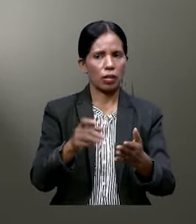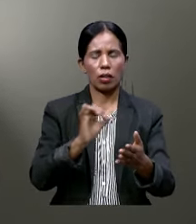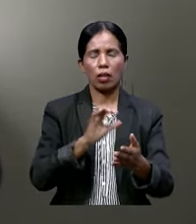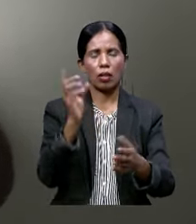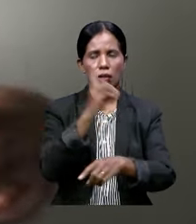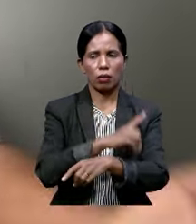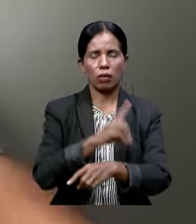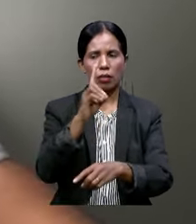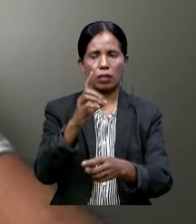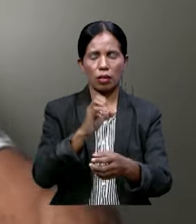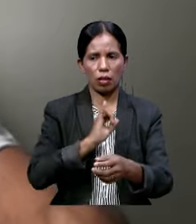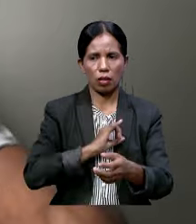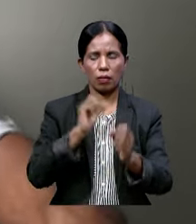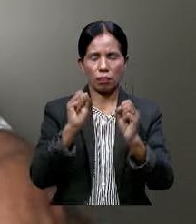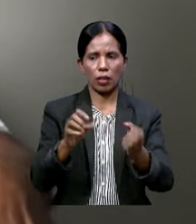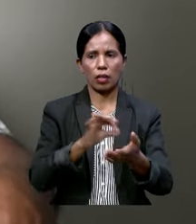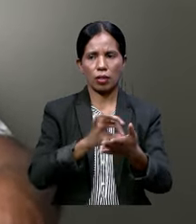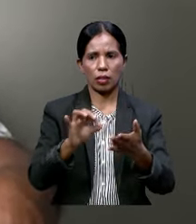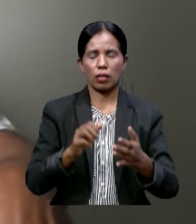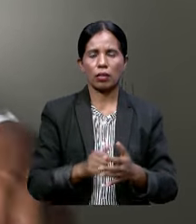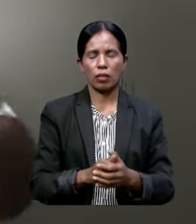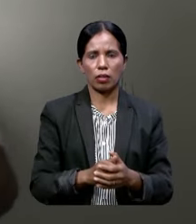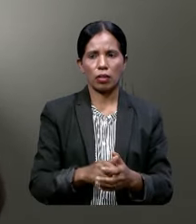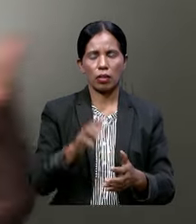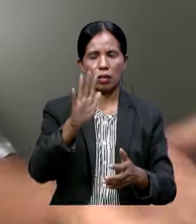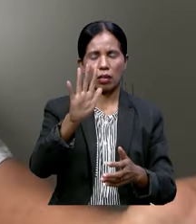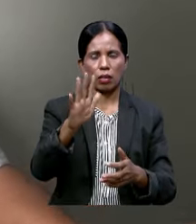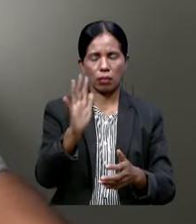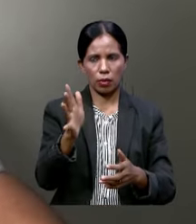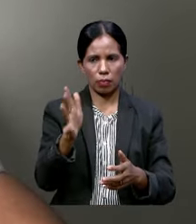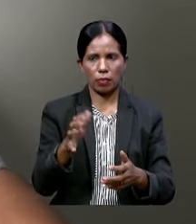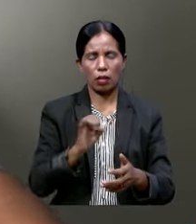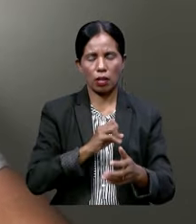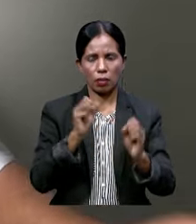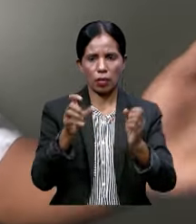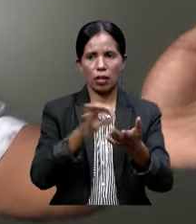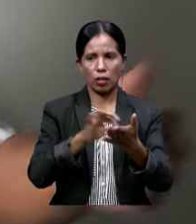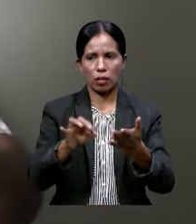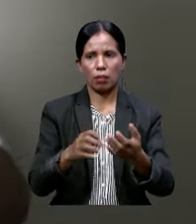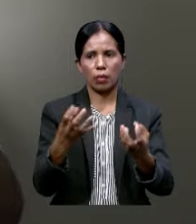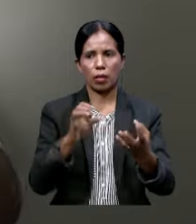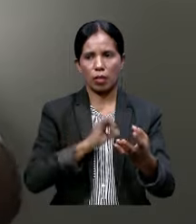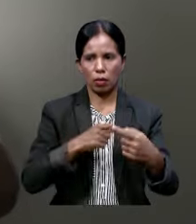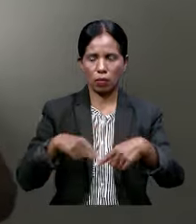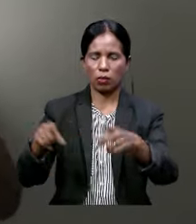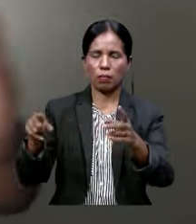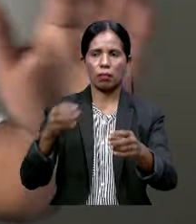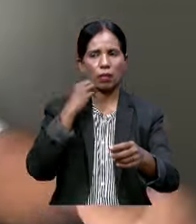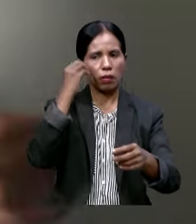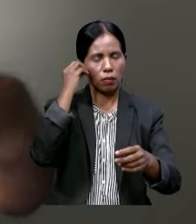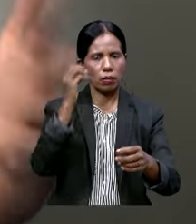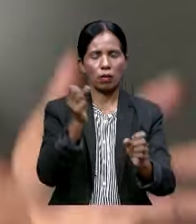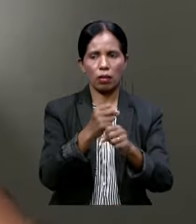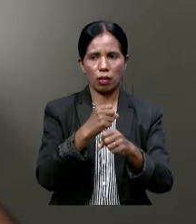vaksinnya, be 500 be foilas nih, 500 foilas be abel vaksinnya. Sebara kli halu bawa ma, mau bela halu mili dan